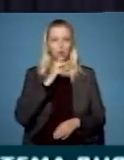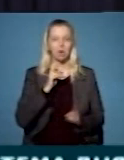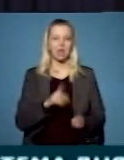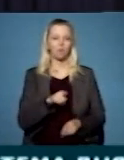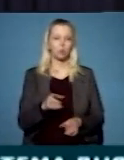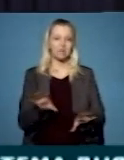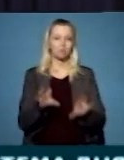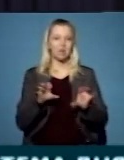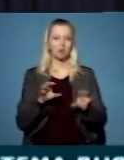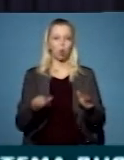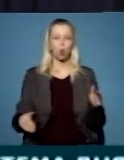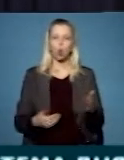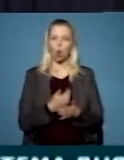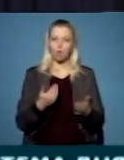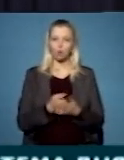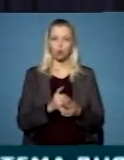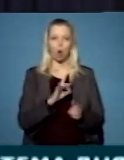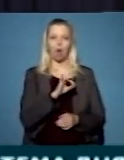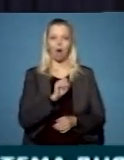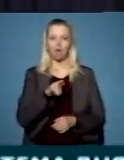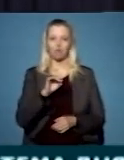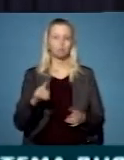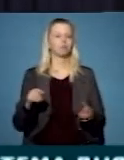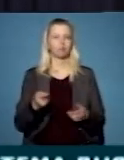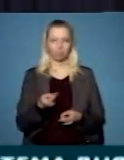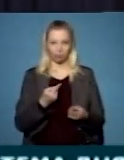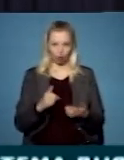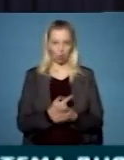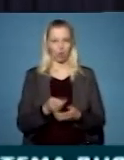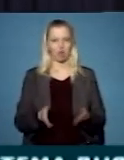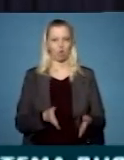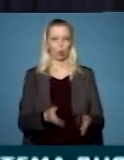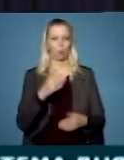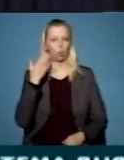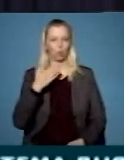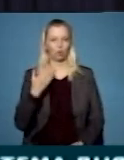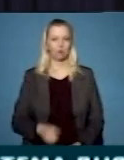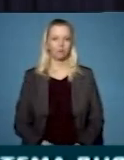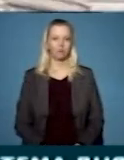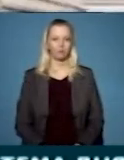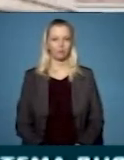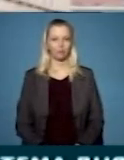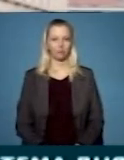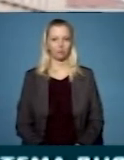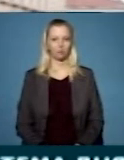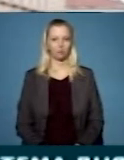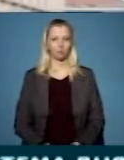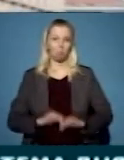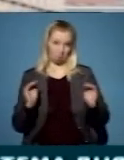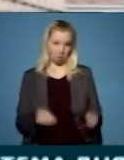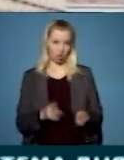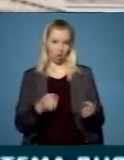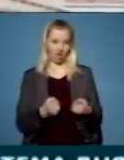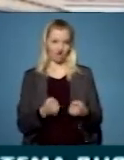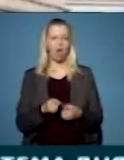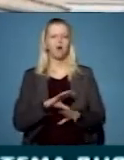вони сприйняли новину про те, що радари знову ж таки на дорогах Буковини. Менше аварій буде. А